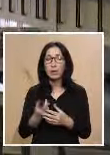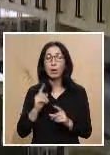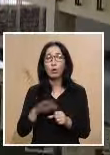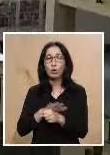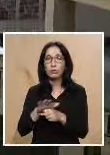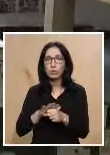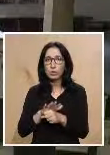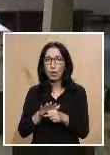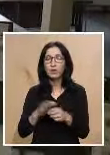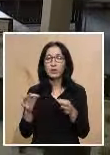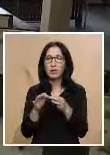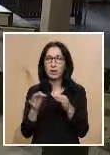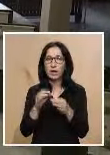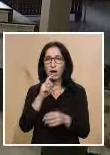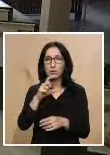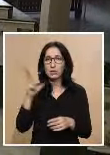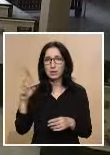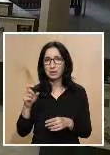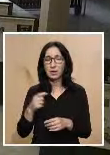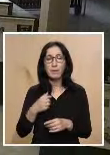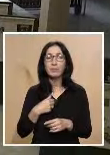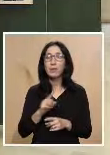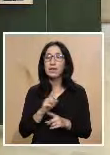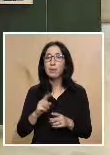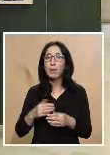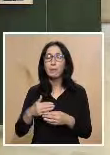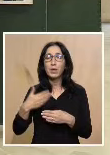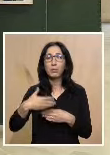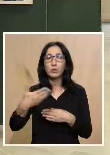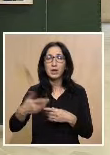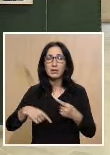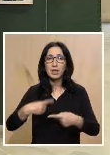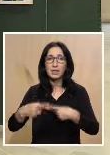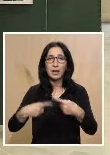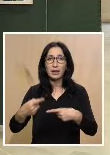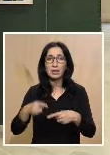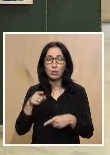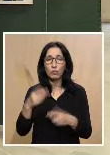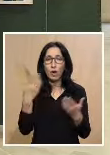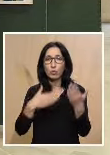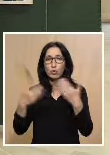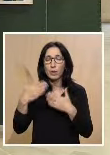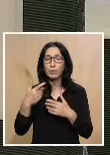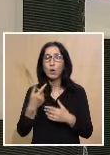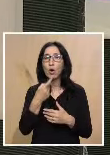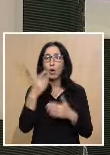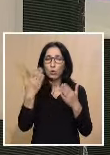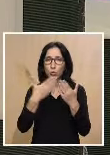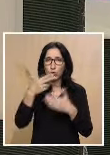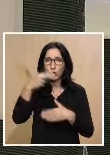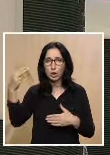който е в основата на филиал Силистра. Ние сме непосредствени наследници на това учебно